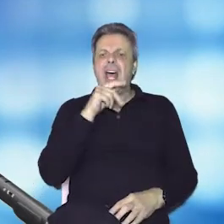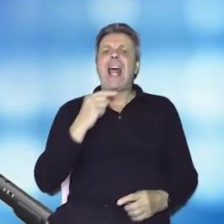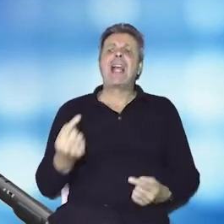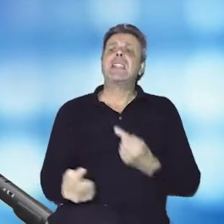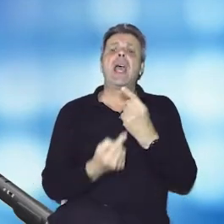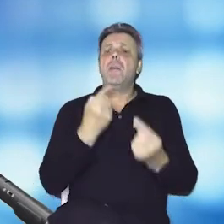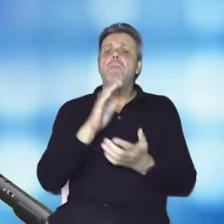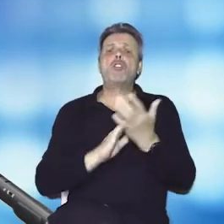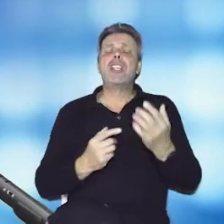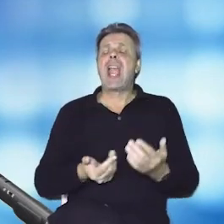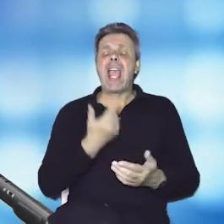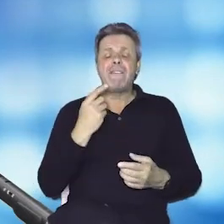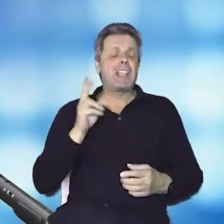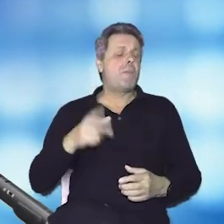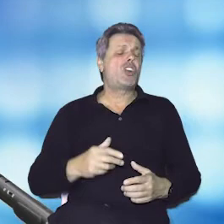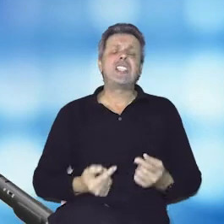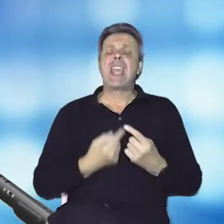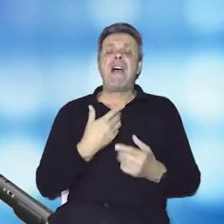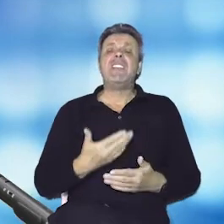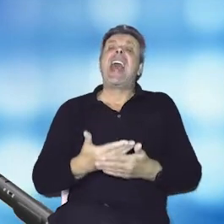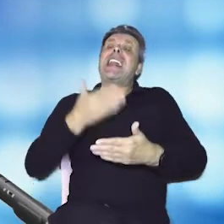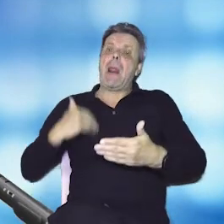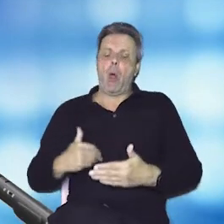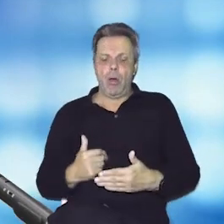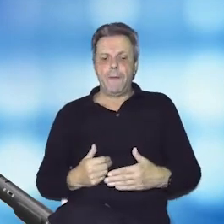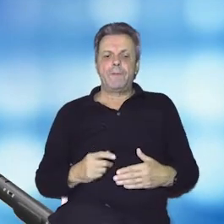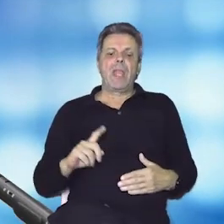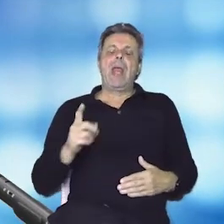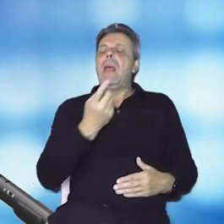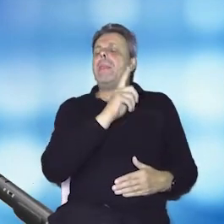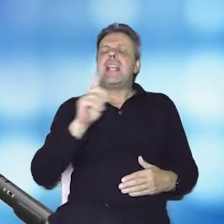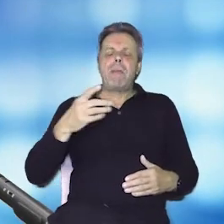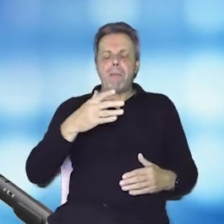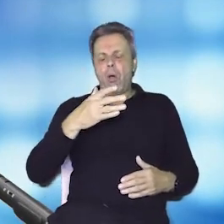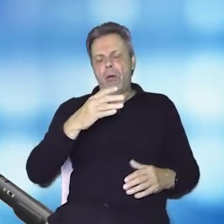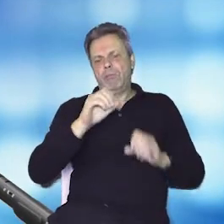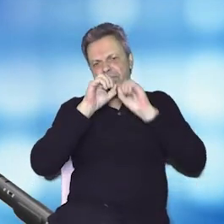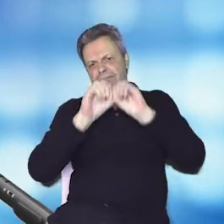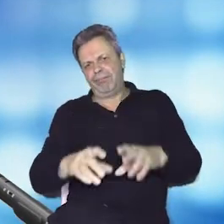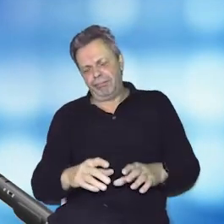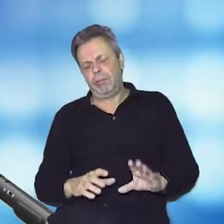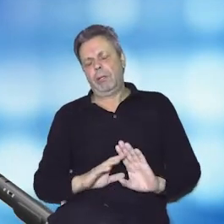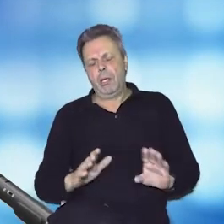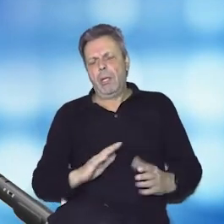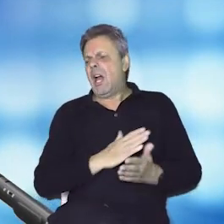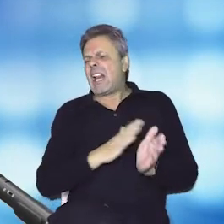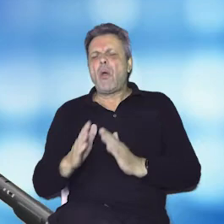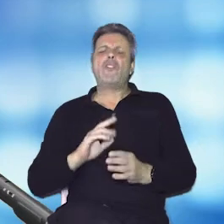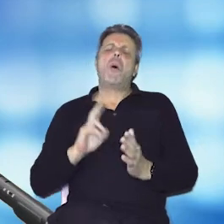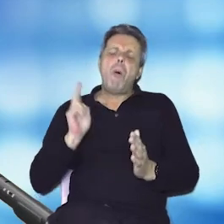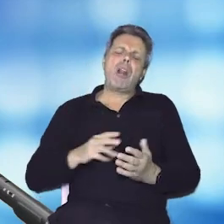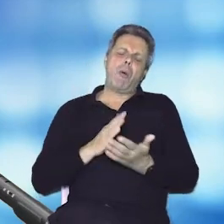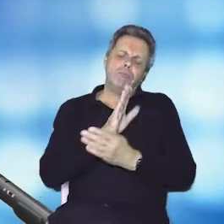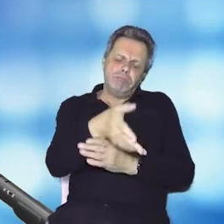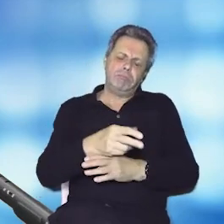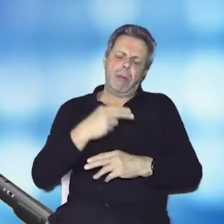javlja, počinje javljati, može se javiti u vrlo ranoj dobi. Dakle, ne smijemo zanemariti osnovne simptome, odlaziti redovito na preglede